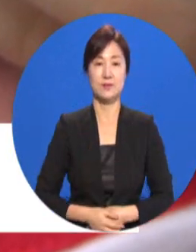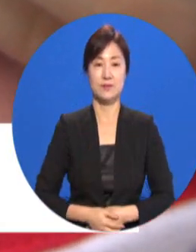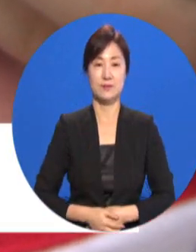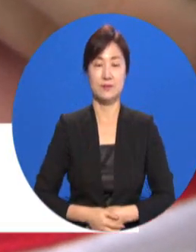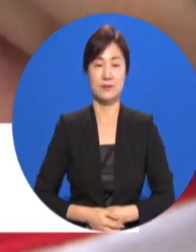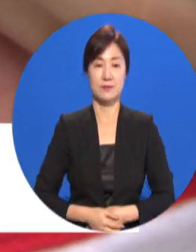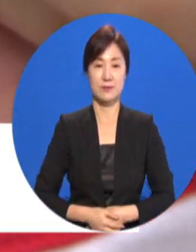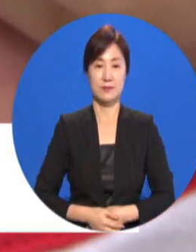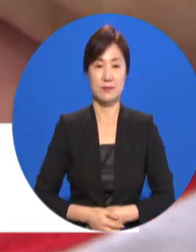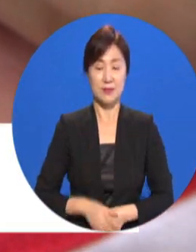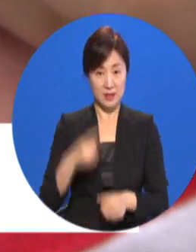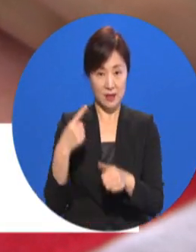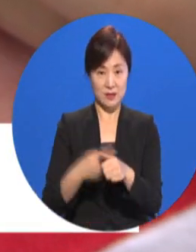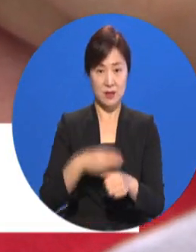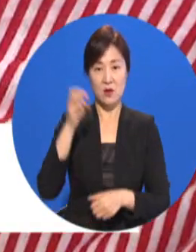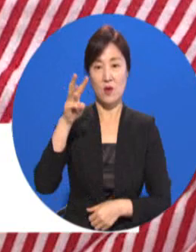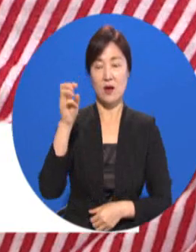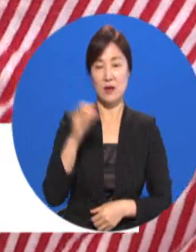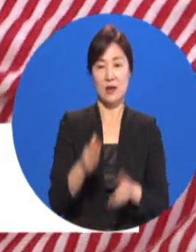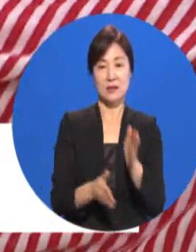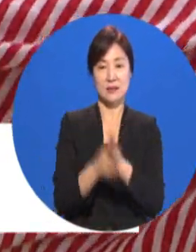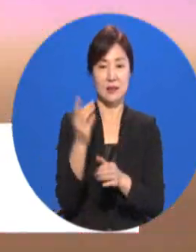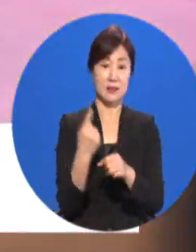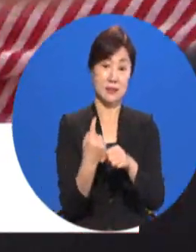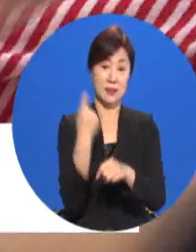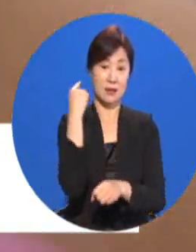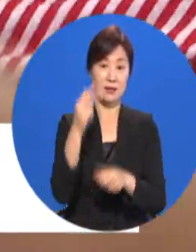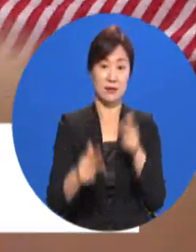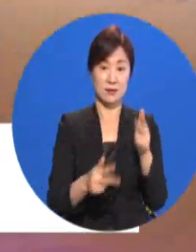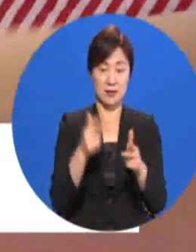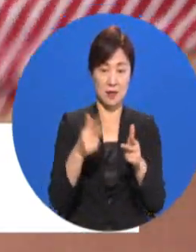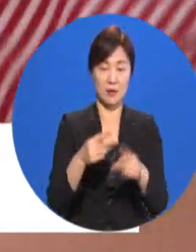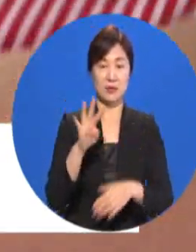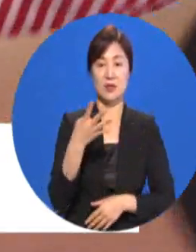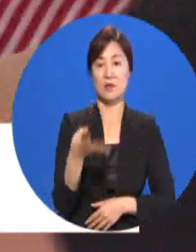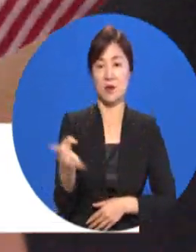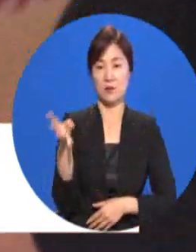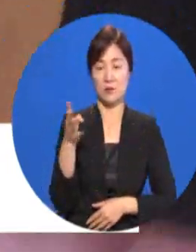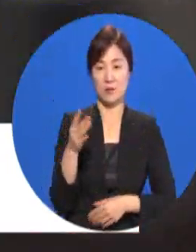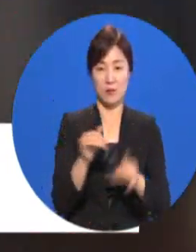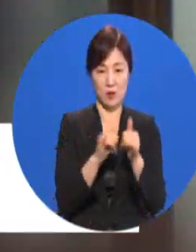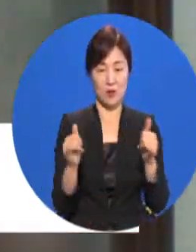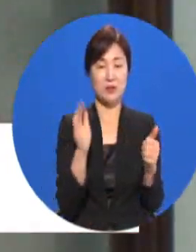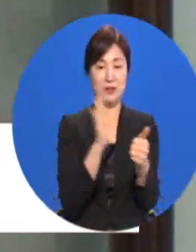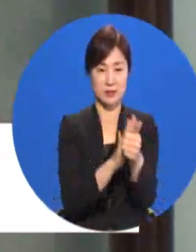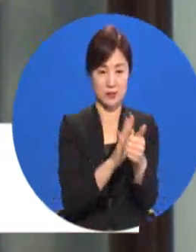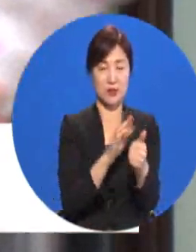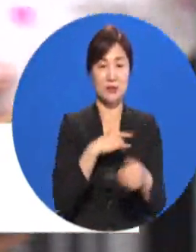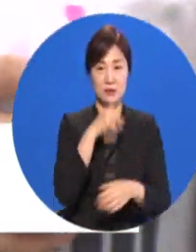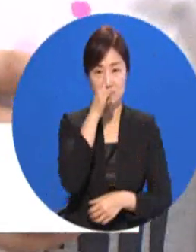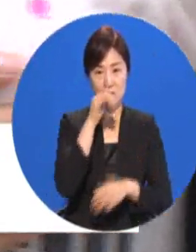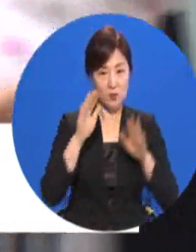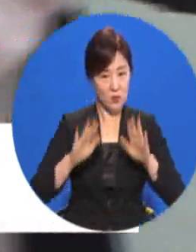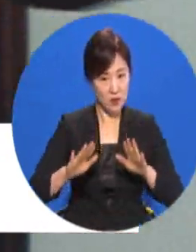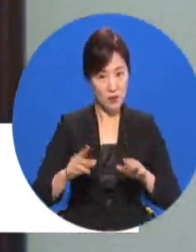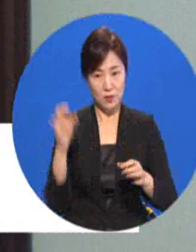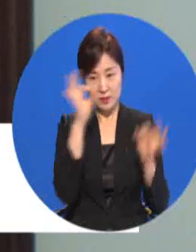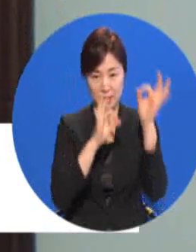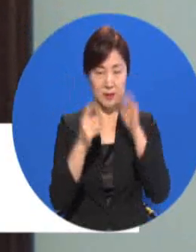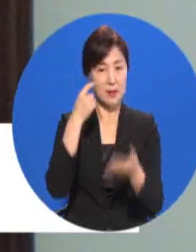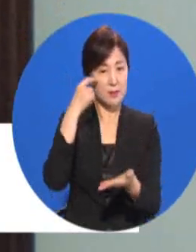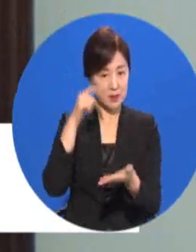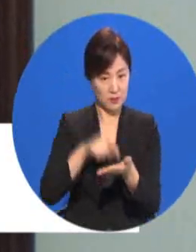이와 관련해 광양 씨는 지난해 관련 사업으로 400여 명이 혜택을 봤다며 올해도 대상자 발굴에 나서겠다고